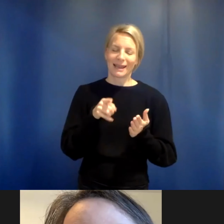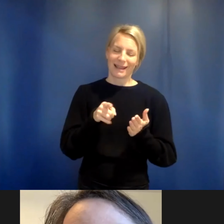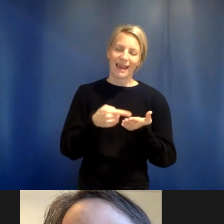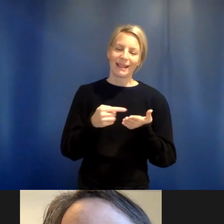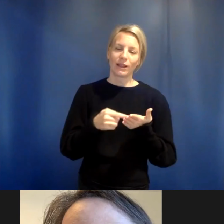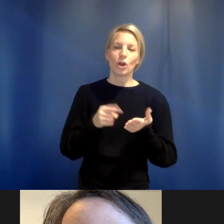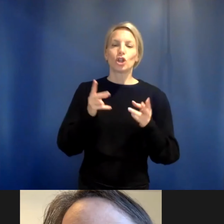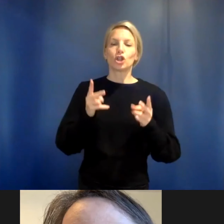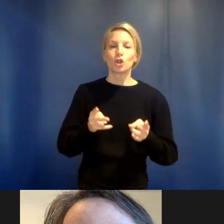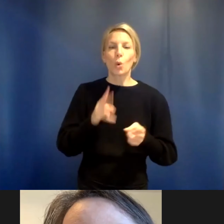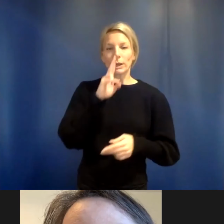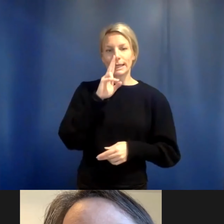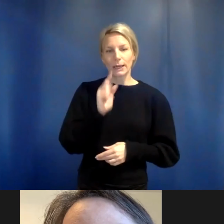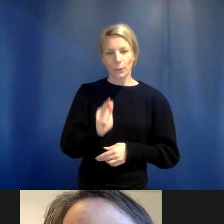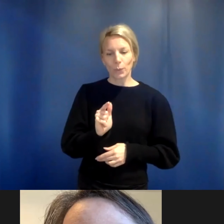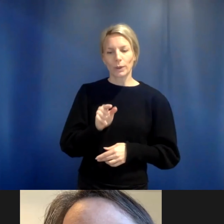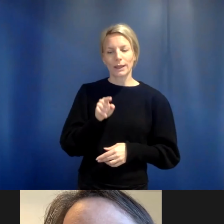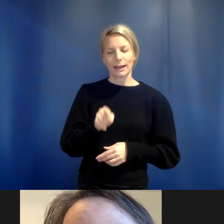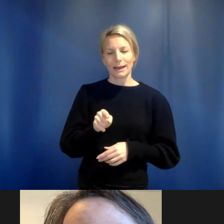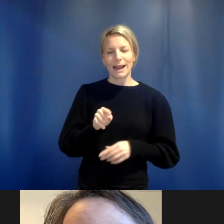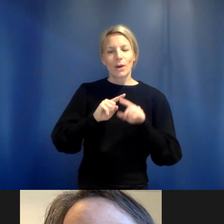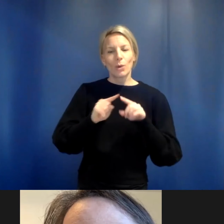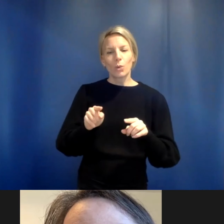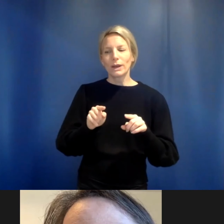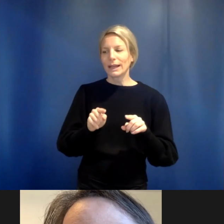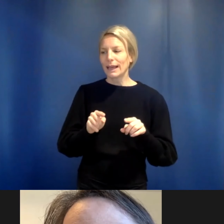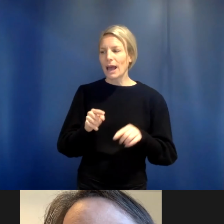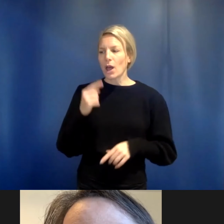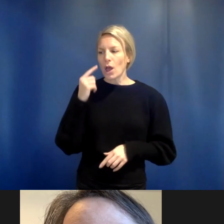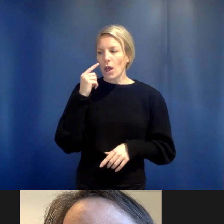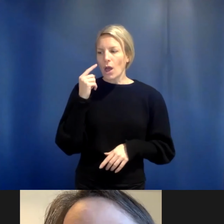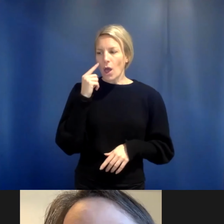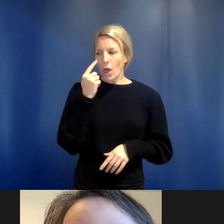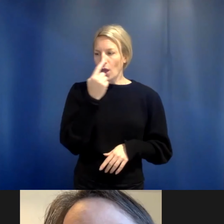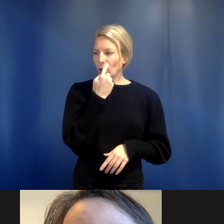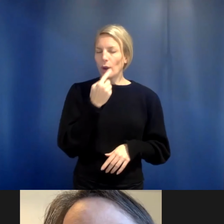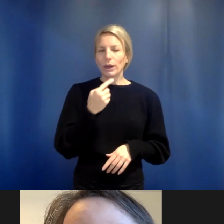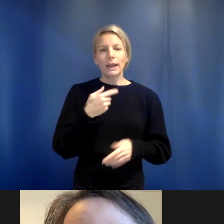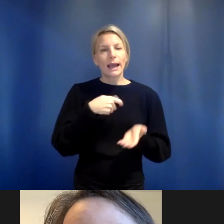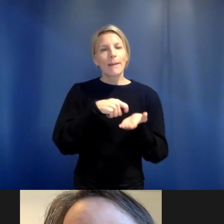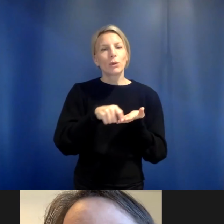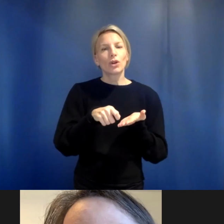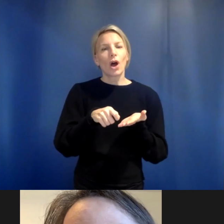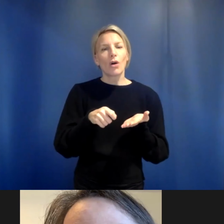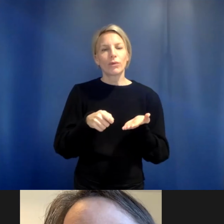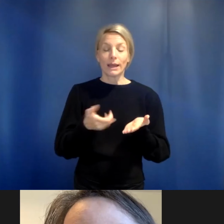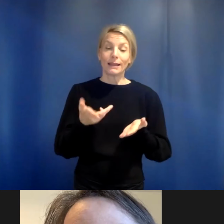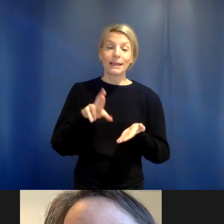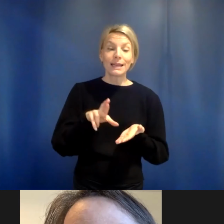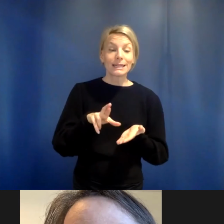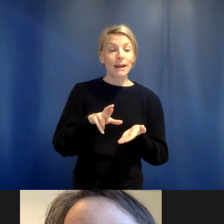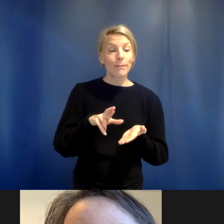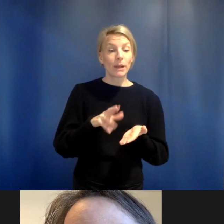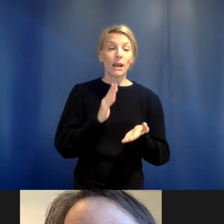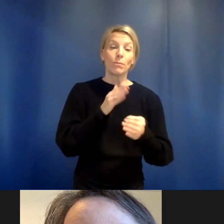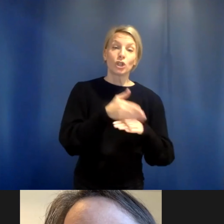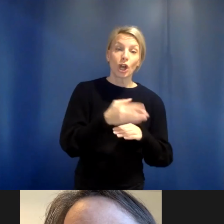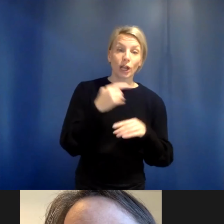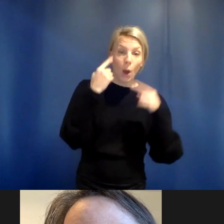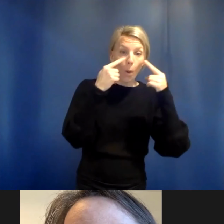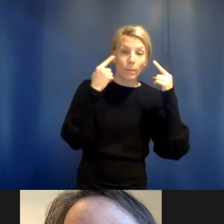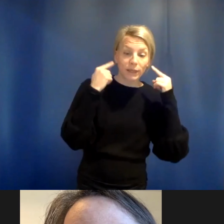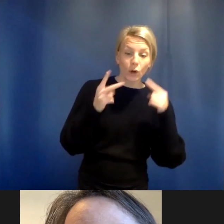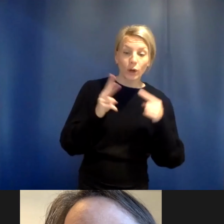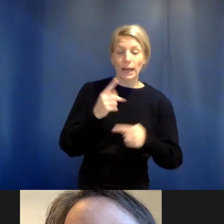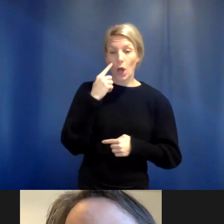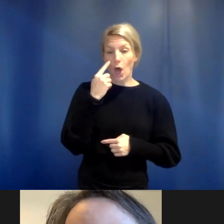olika ögonreportage som vi har gjort. Alltså allt ifrån hur det går till att gå till optiken via ögonläkare